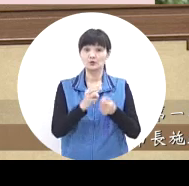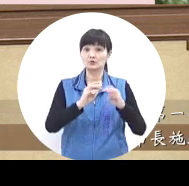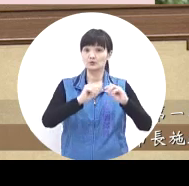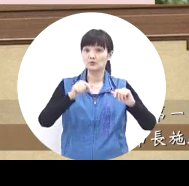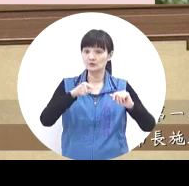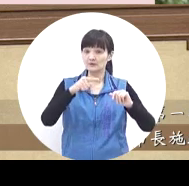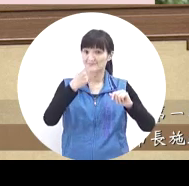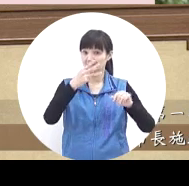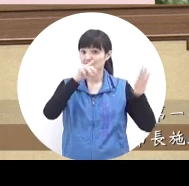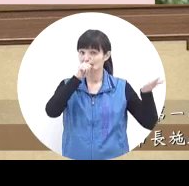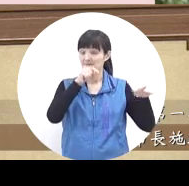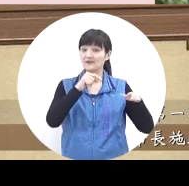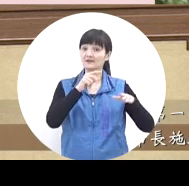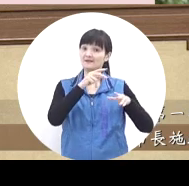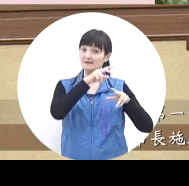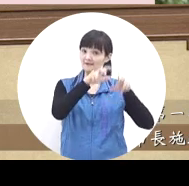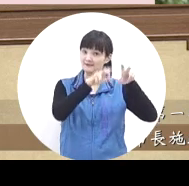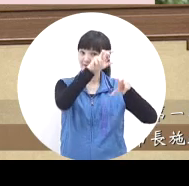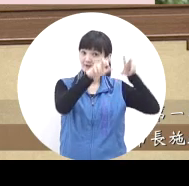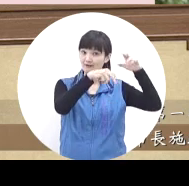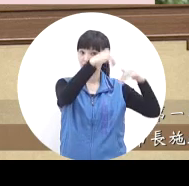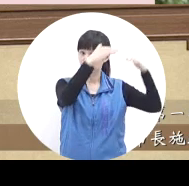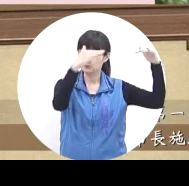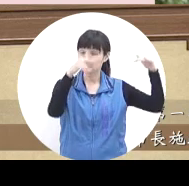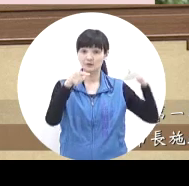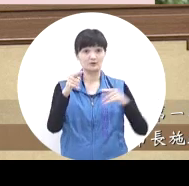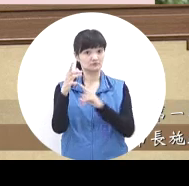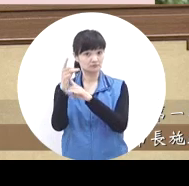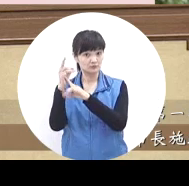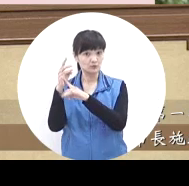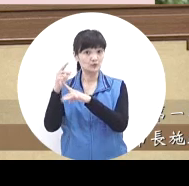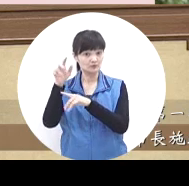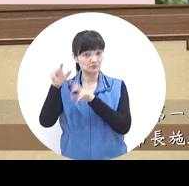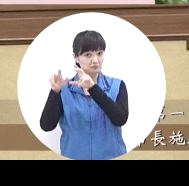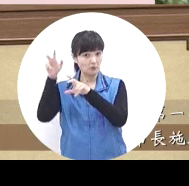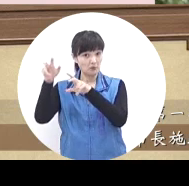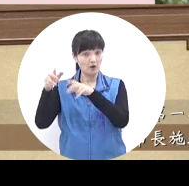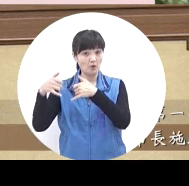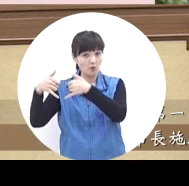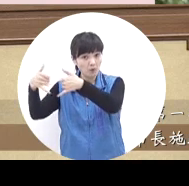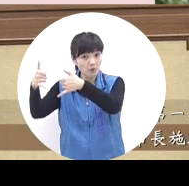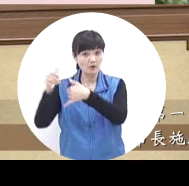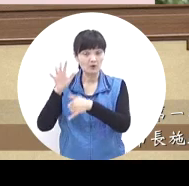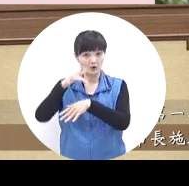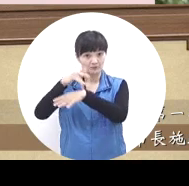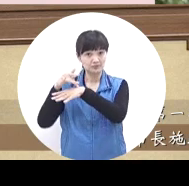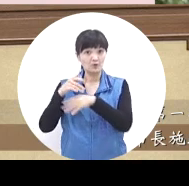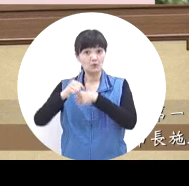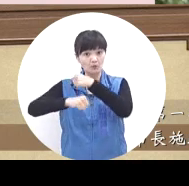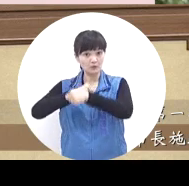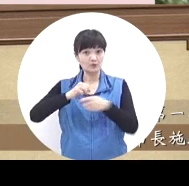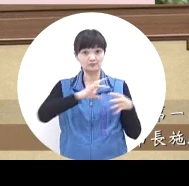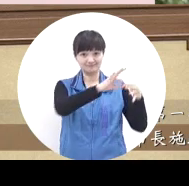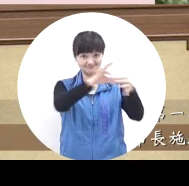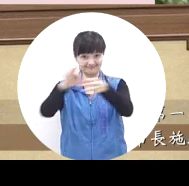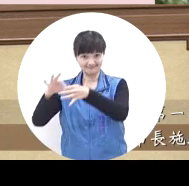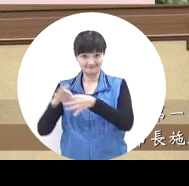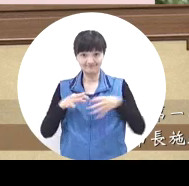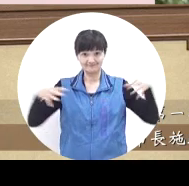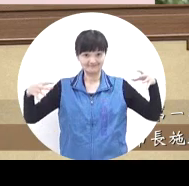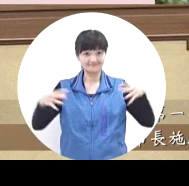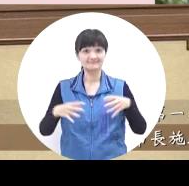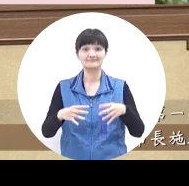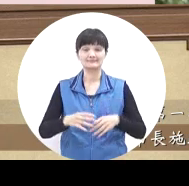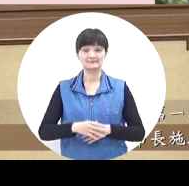步道，目前都规划跟清楚的登山健行步道体验活动串成一环，能够带